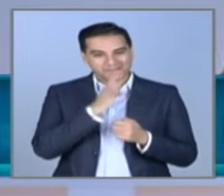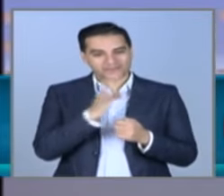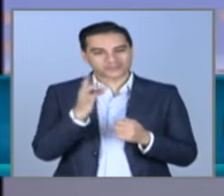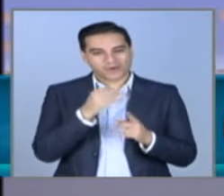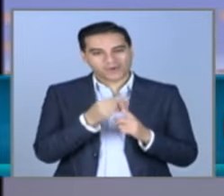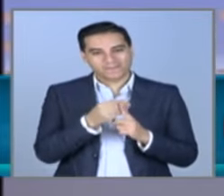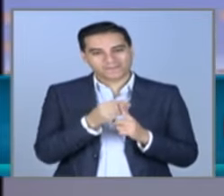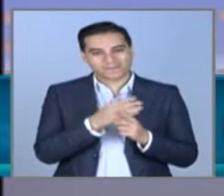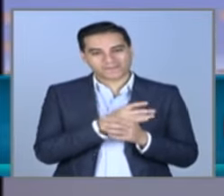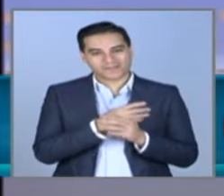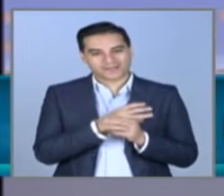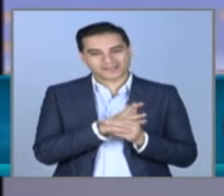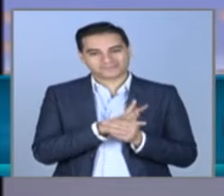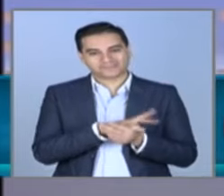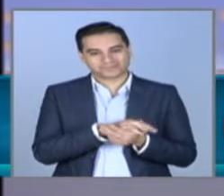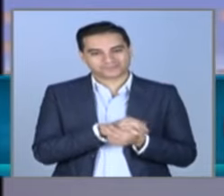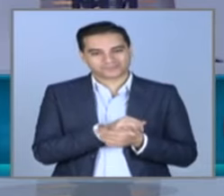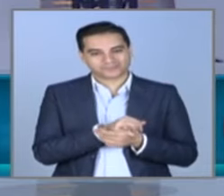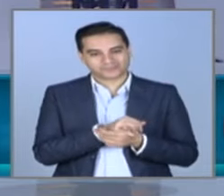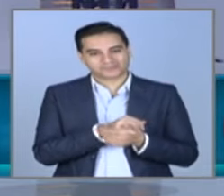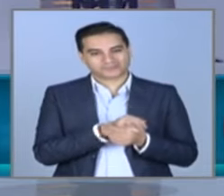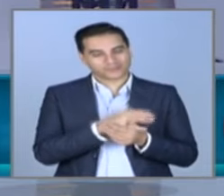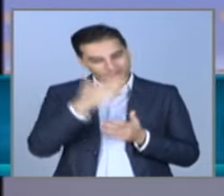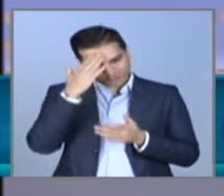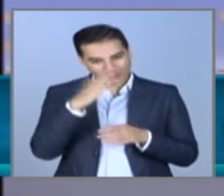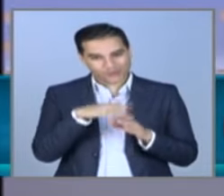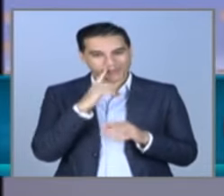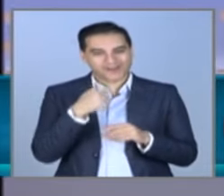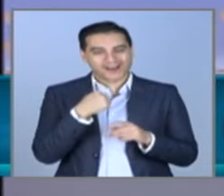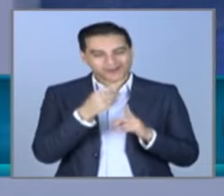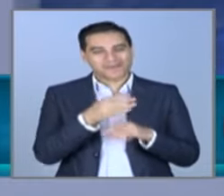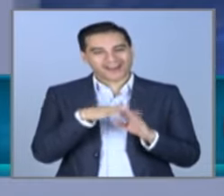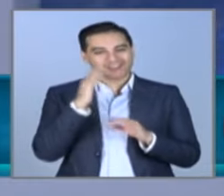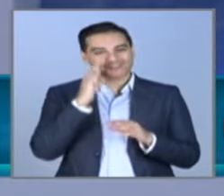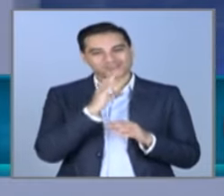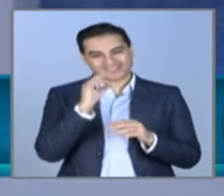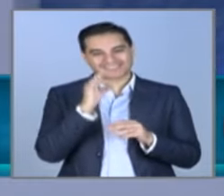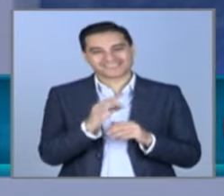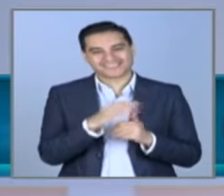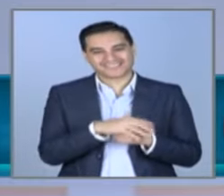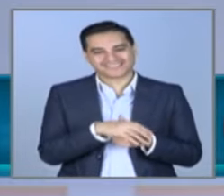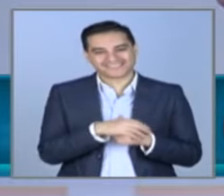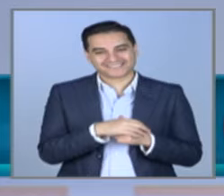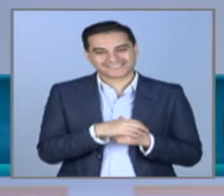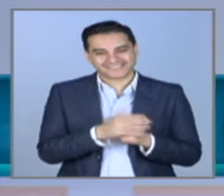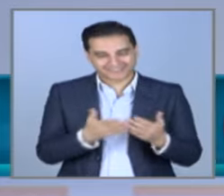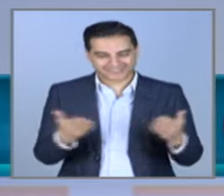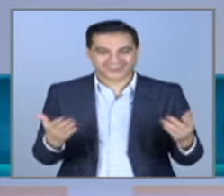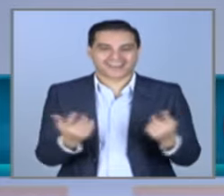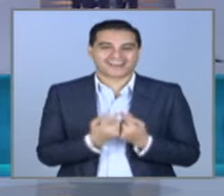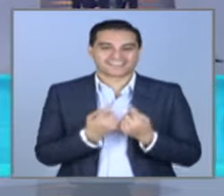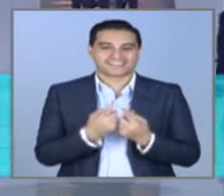بتحبي الشهرة. ماشي يا ماما شكرا. شكرا يا ماما، وانا بحب الشهرة فعلا. هي بتحب الشهرة احنا عارفين. تفضلوا.